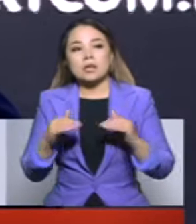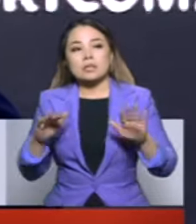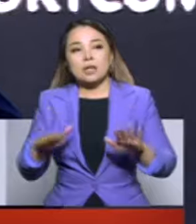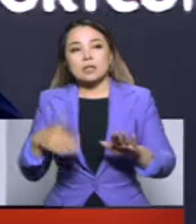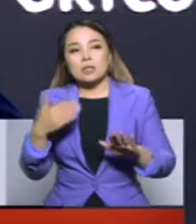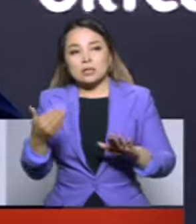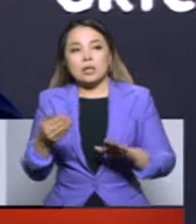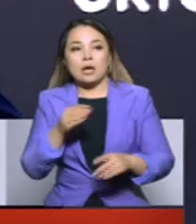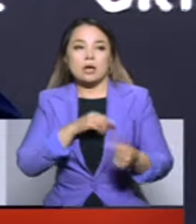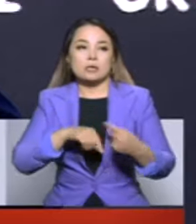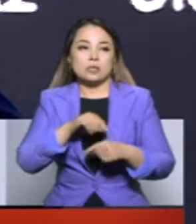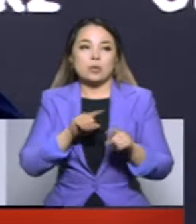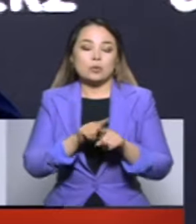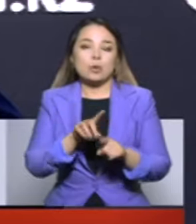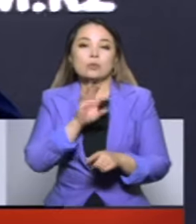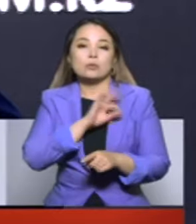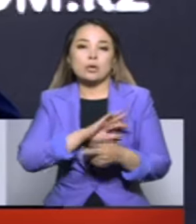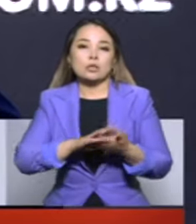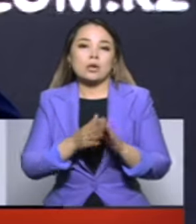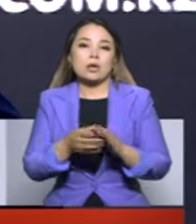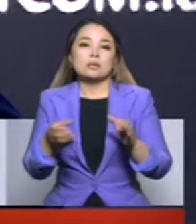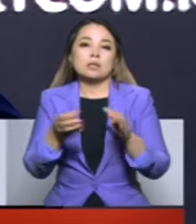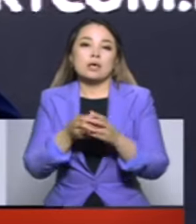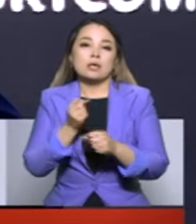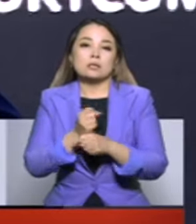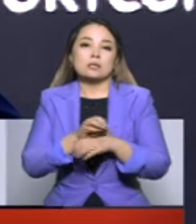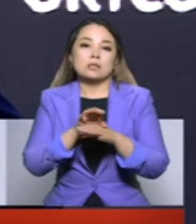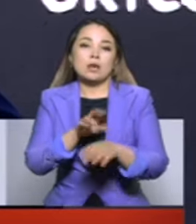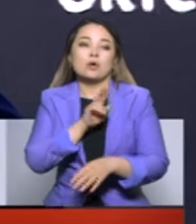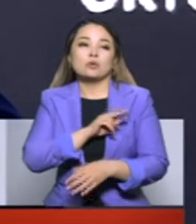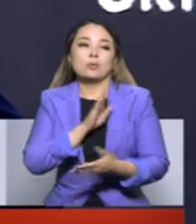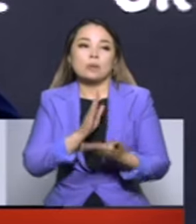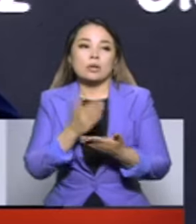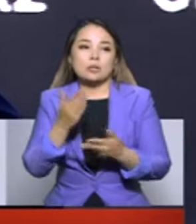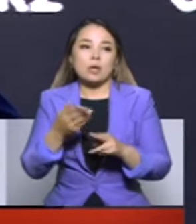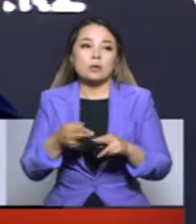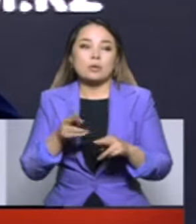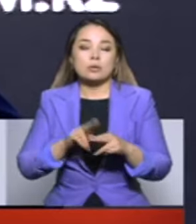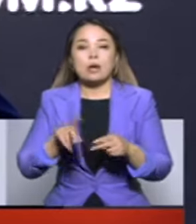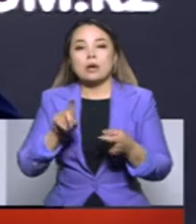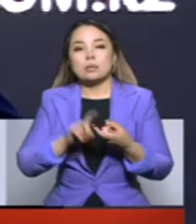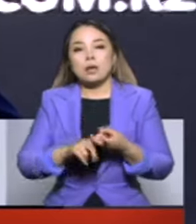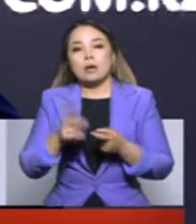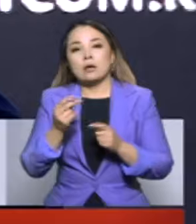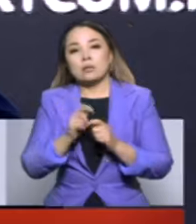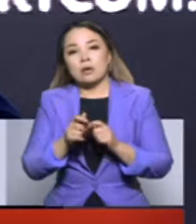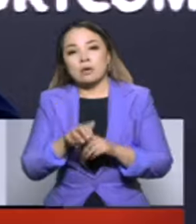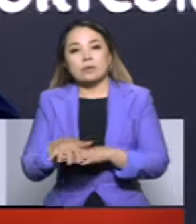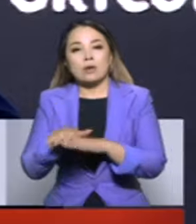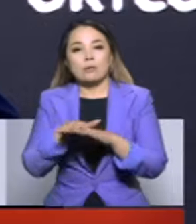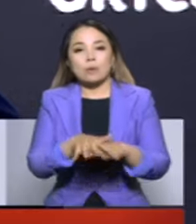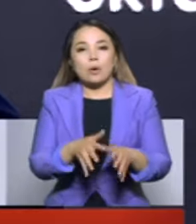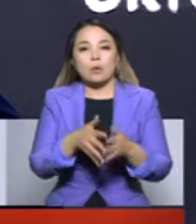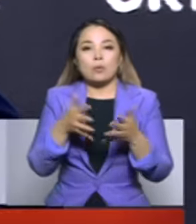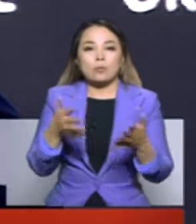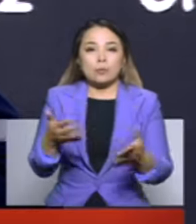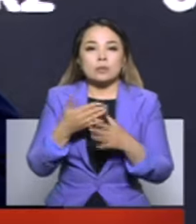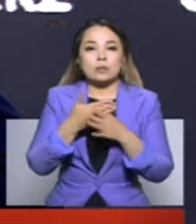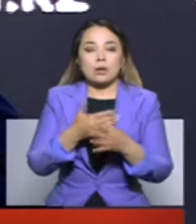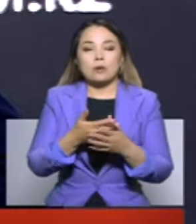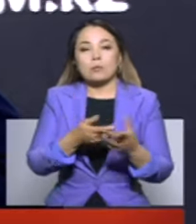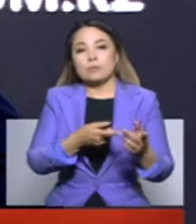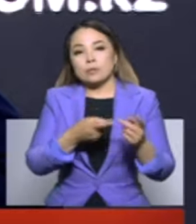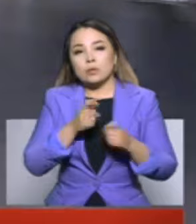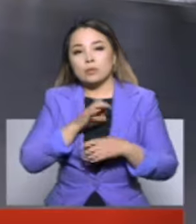бір кәсіпкерлер үшін қолайлы жағдай жасау жұмысы жүріп жатыр. Осы арқылы біз инвесторларды көбірек тартуға үміттенеміз.